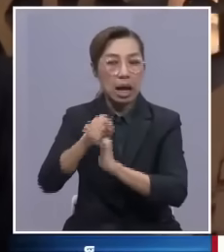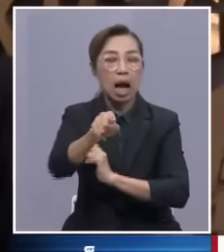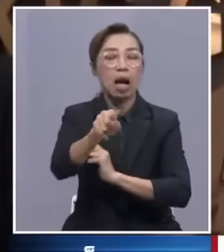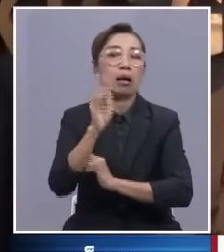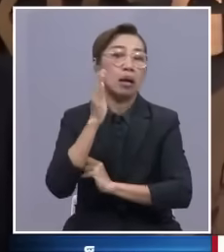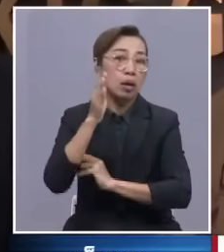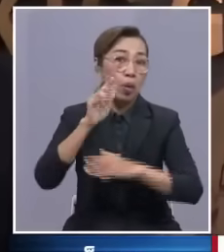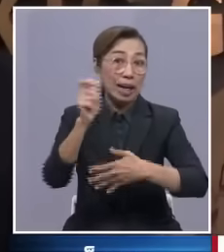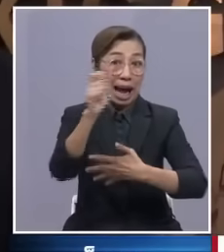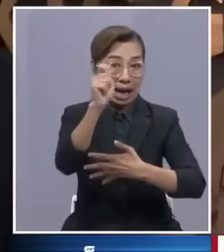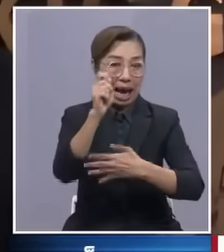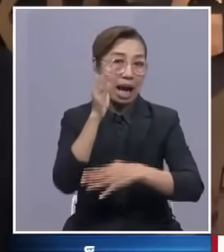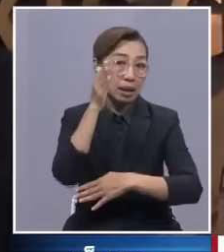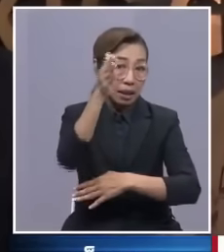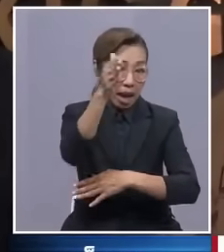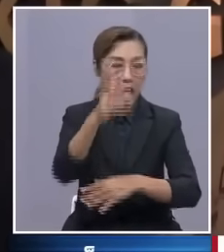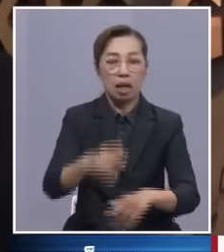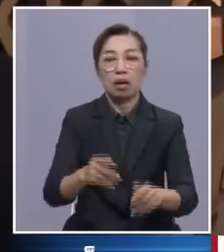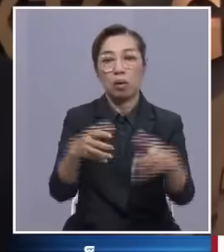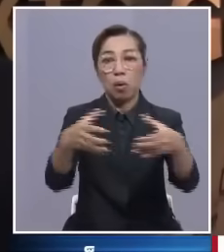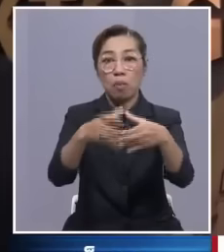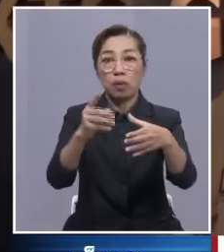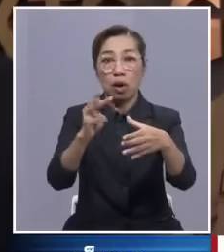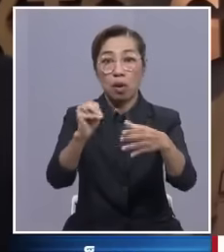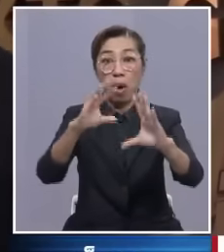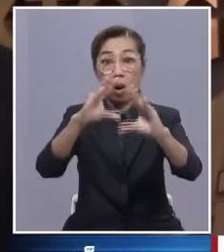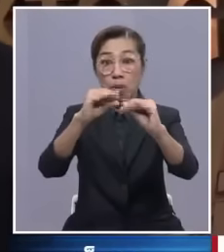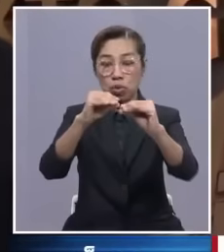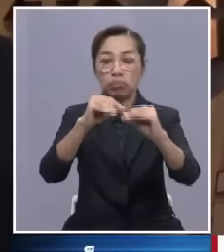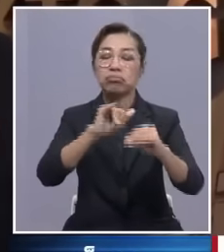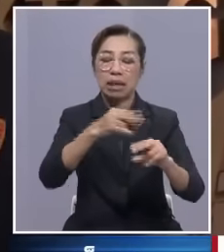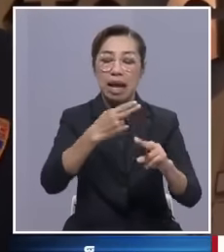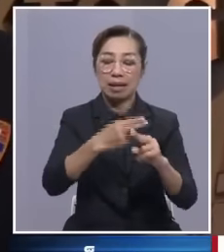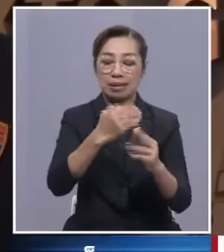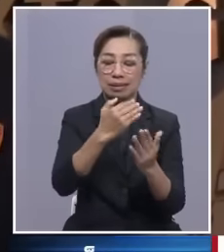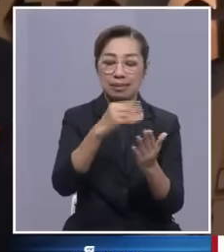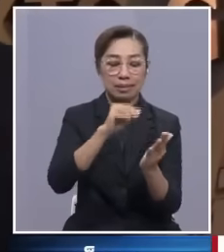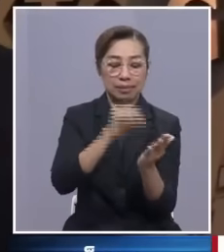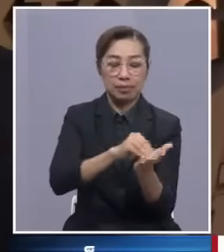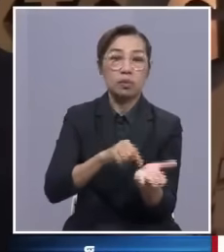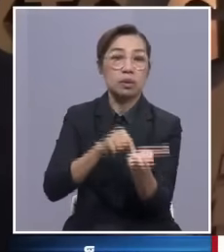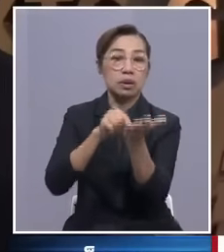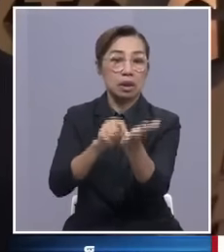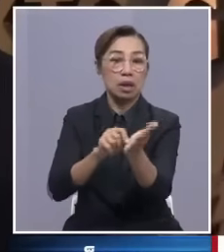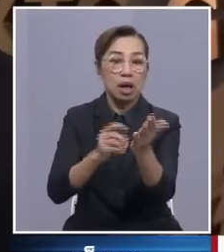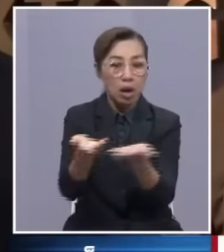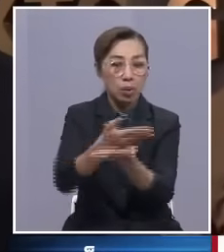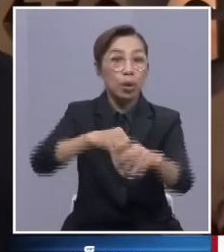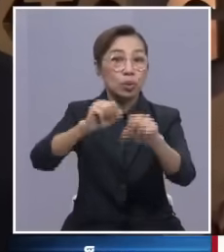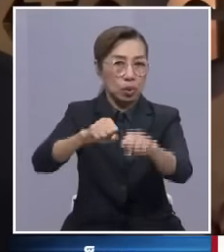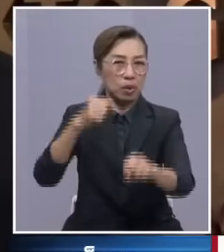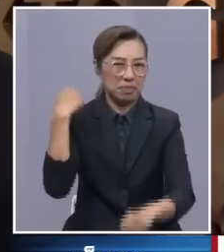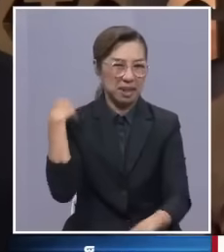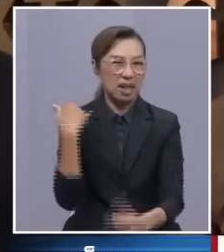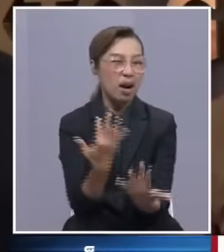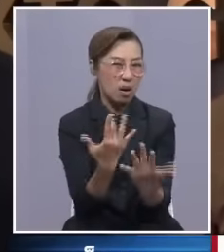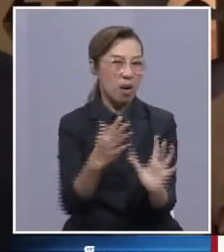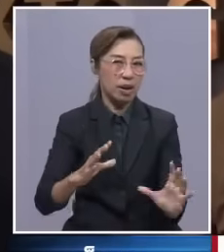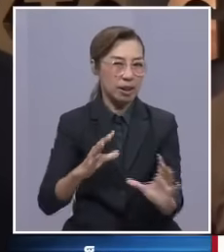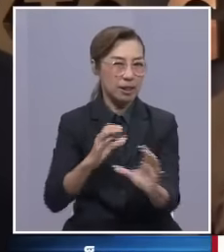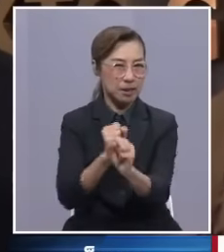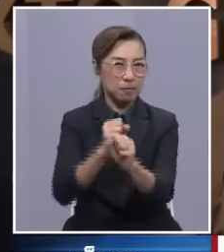าสู่ที่ประชุมให้พิจารณานะครับทีนี้ก่อนที่วันนี้เราจะได้ทราบกันชัดๆเนี่ยอีกน่าจะไม่กี่นาทีข้างหน้านี้